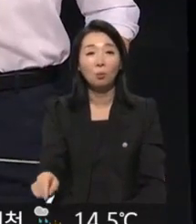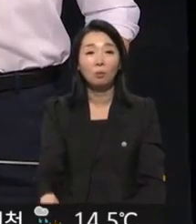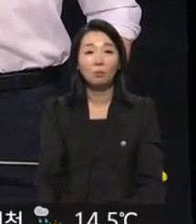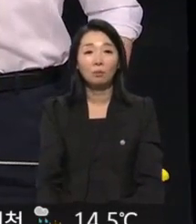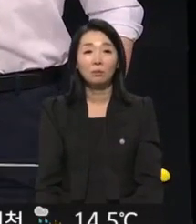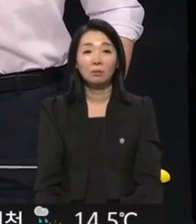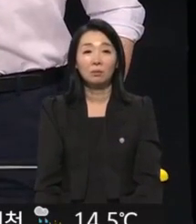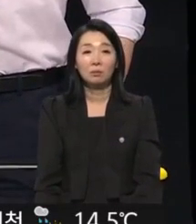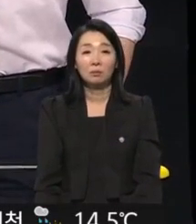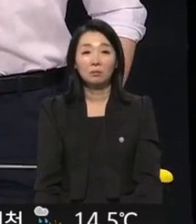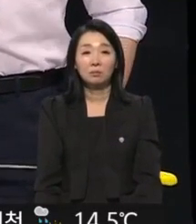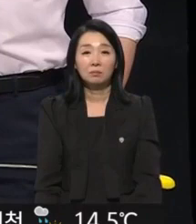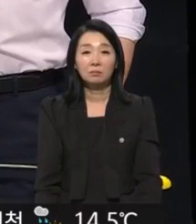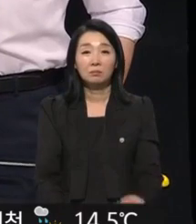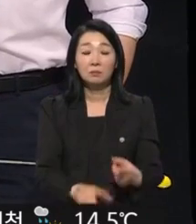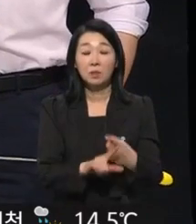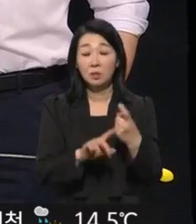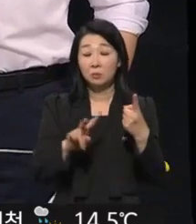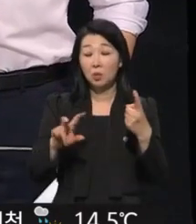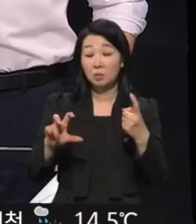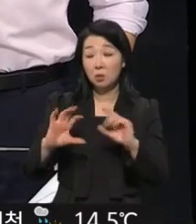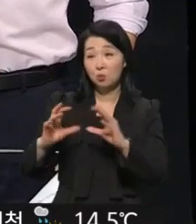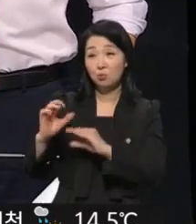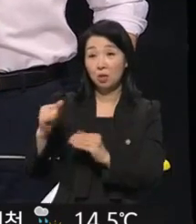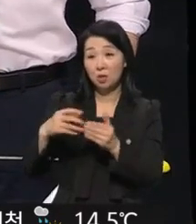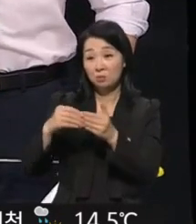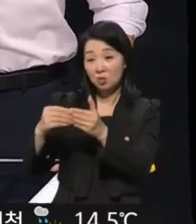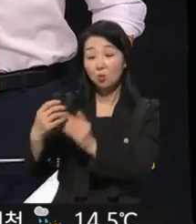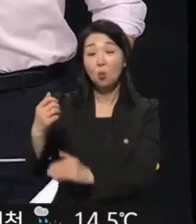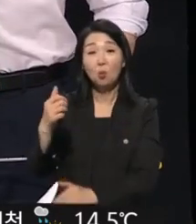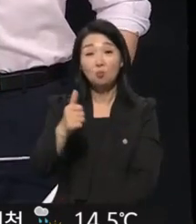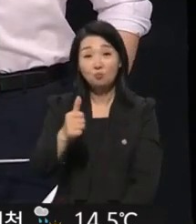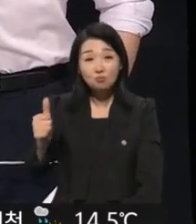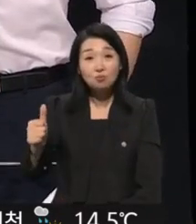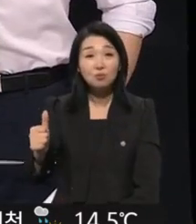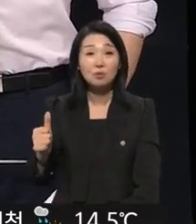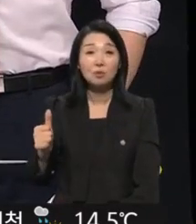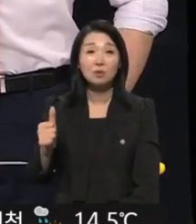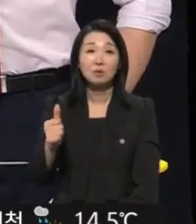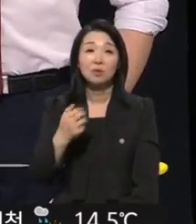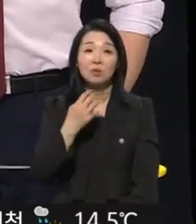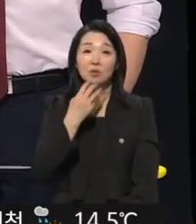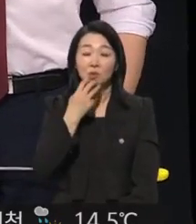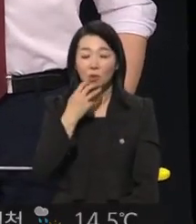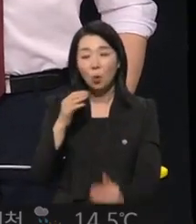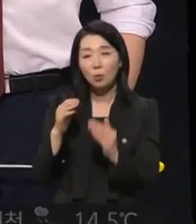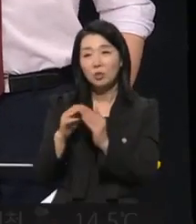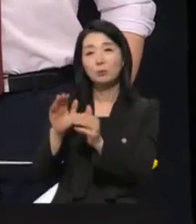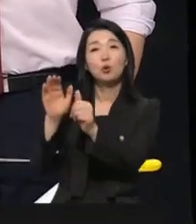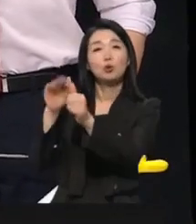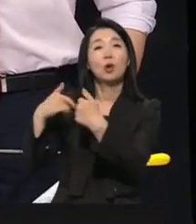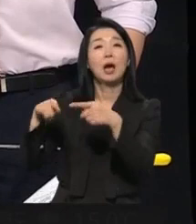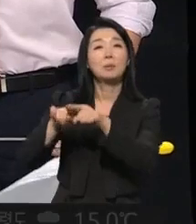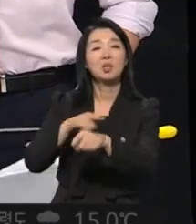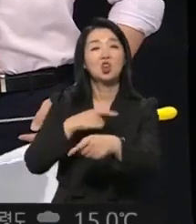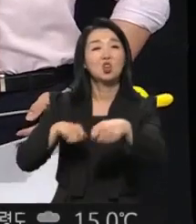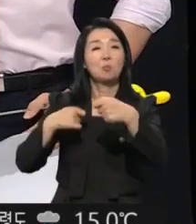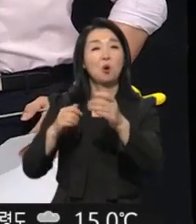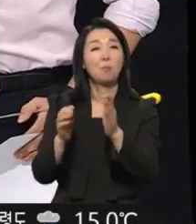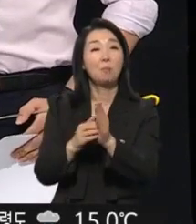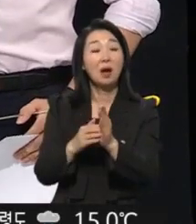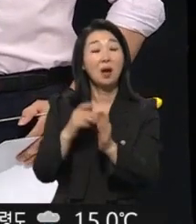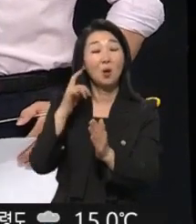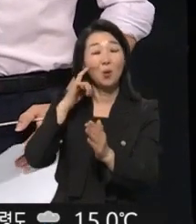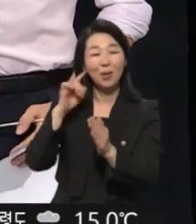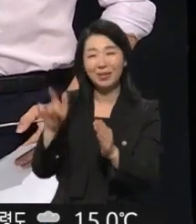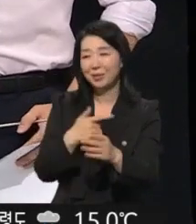지난 25일 윤석열 대통령이 국민의힘 지도부를 서울 한남동 관저로 불러 저녁을 함께했죠. 이 송년 만찬이라는